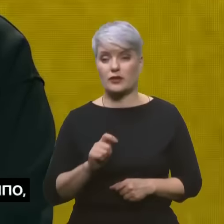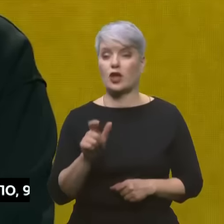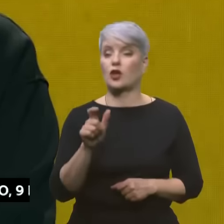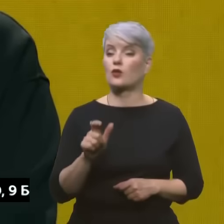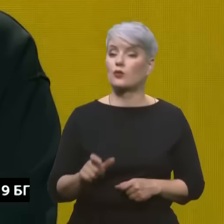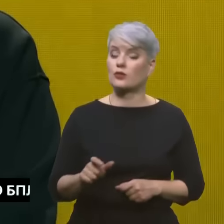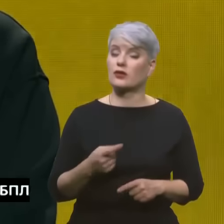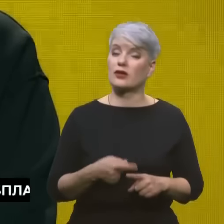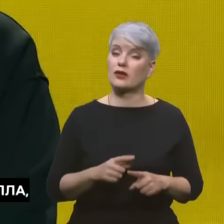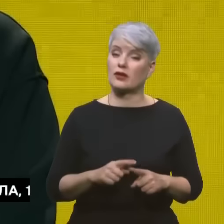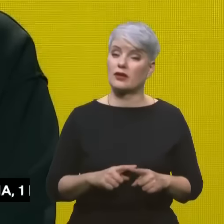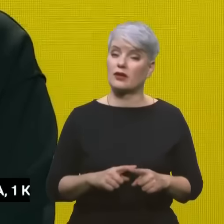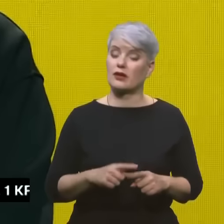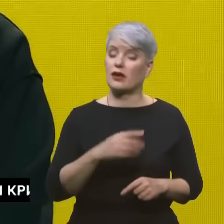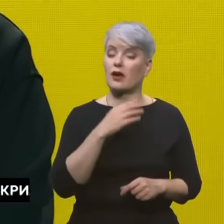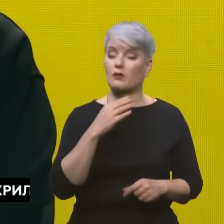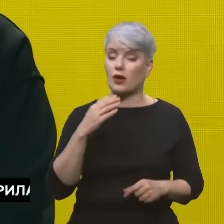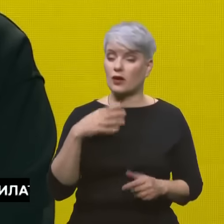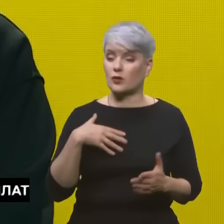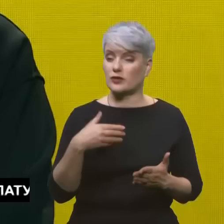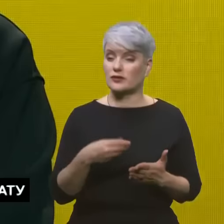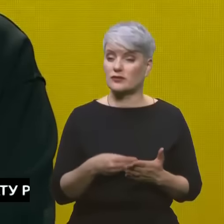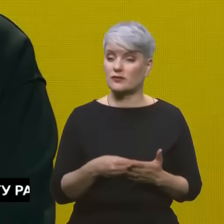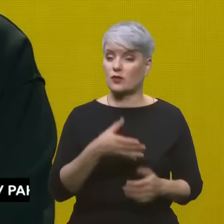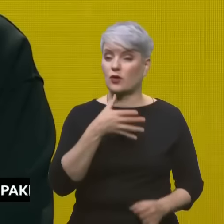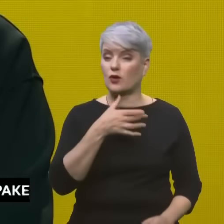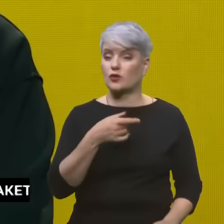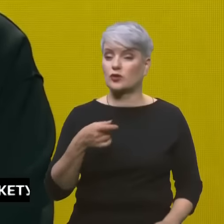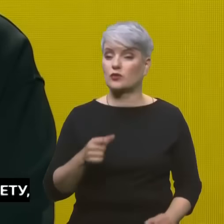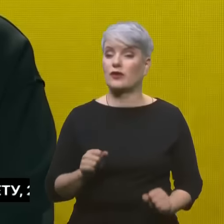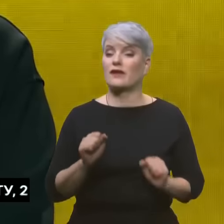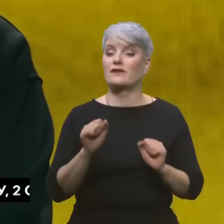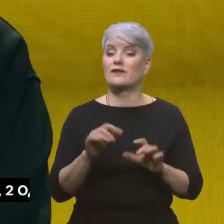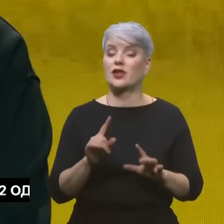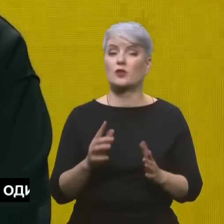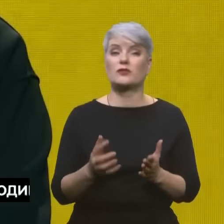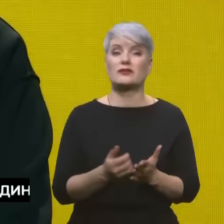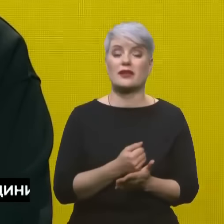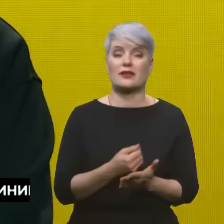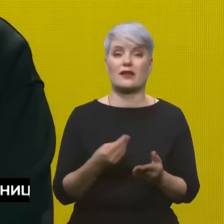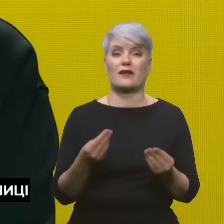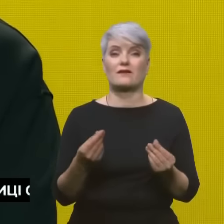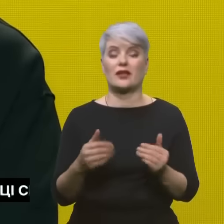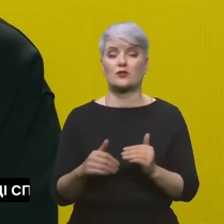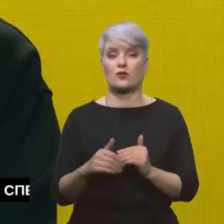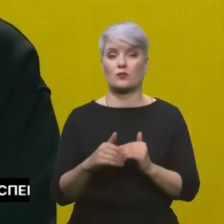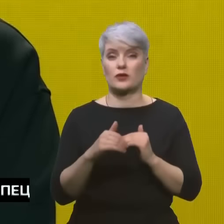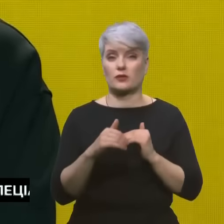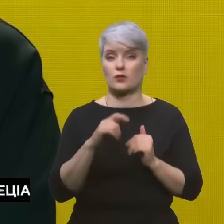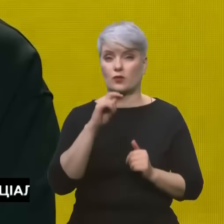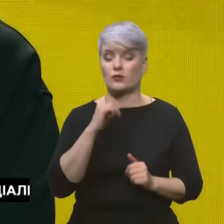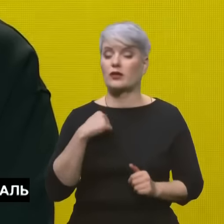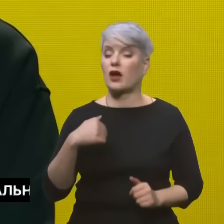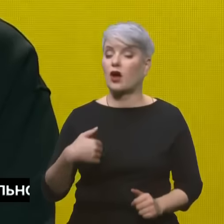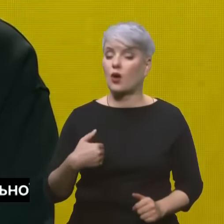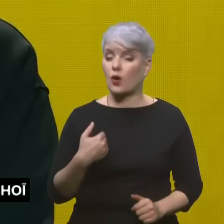яка багато свого часу віддає для того, щоб знайти ту чи іншу фінансову підтримку України. Я